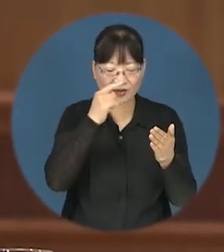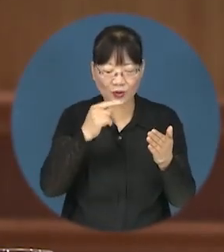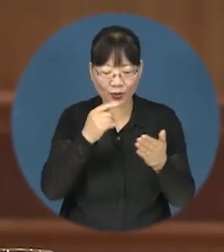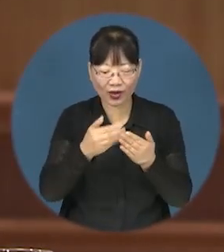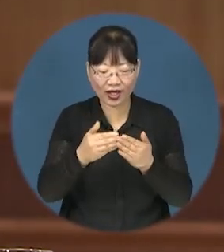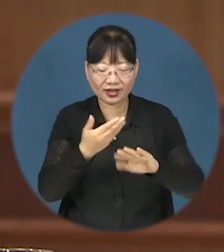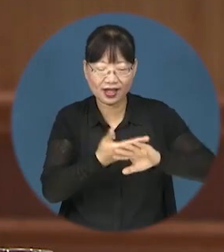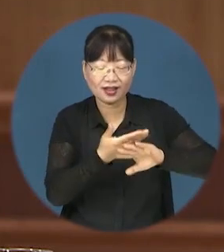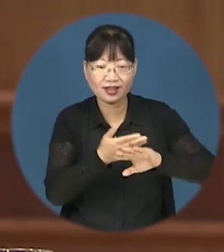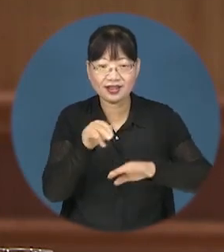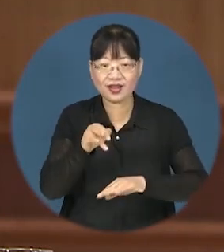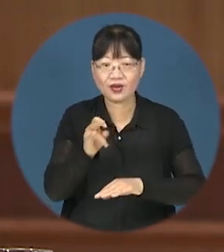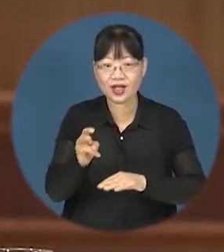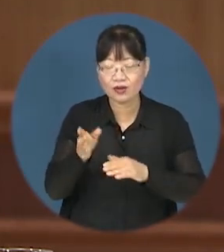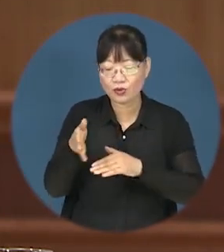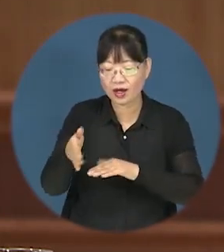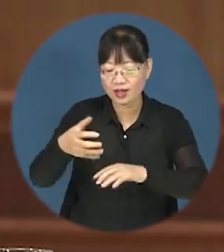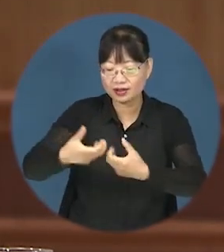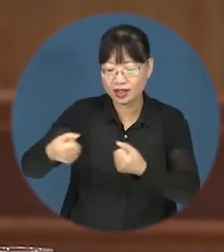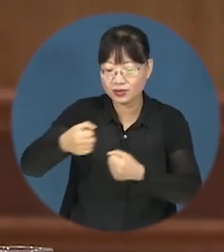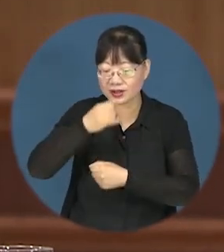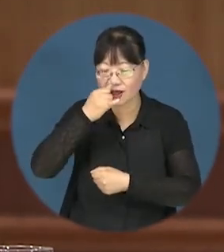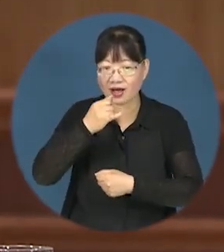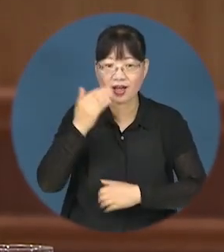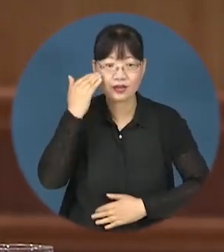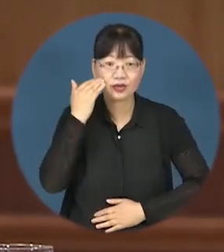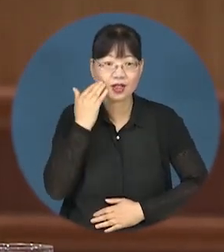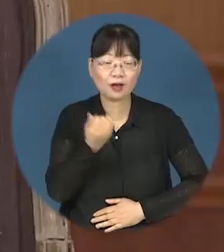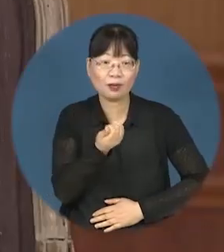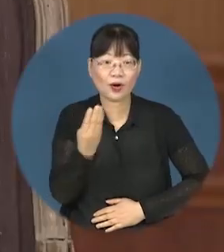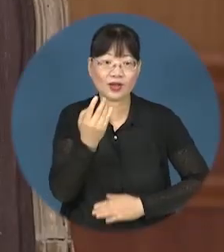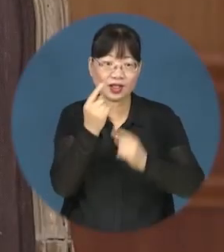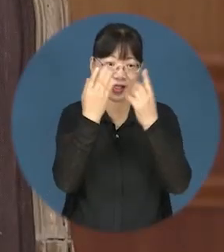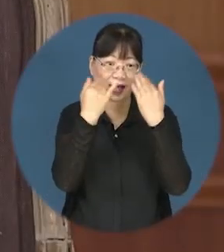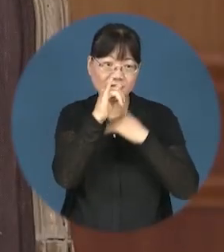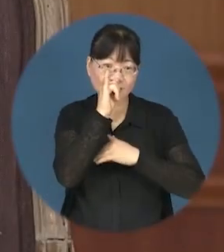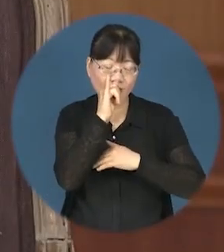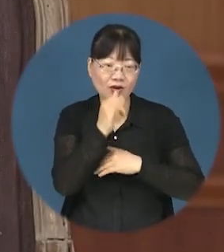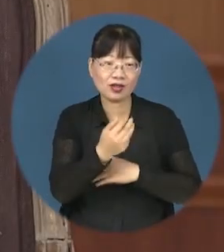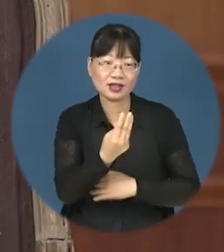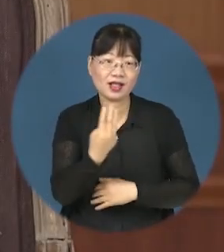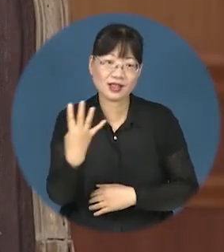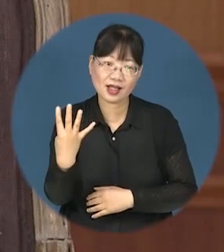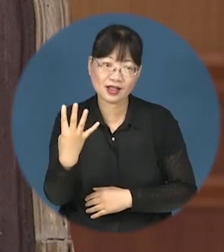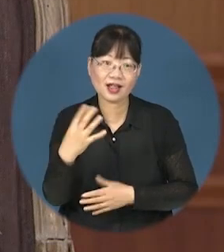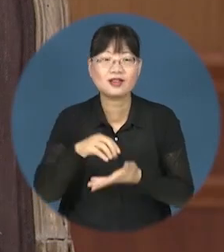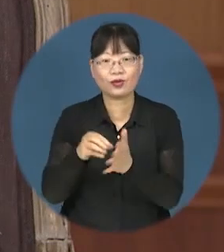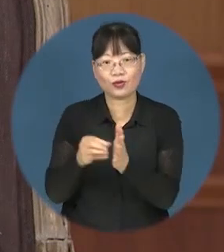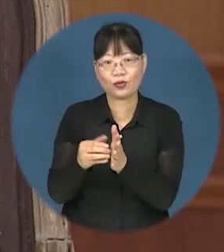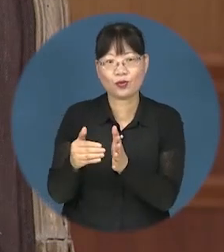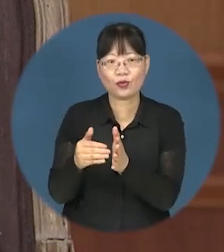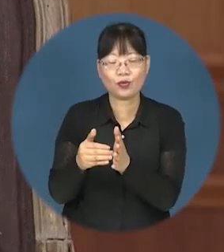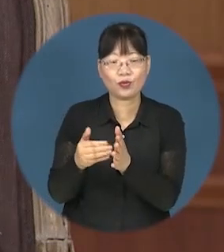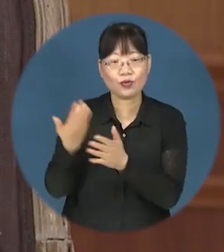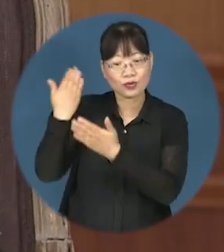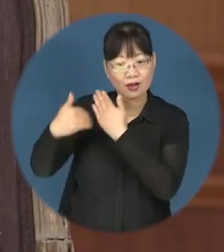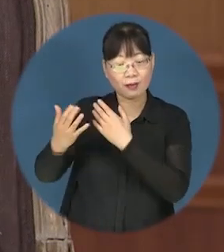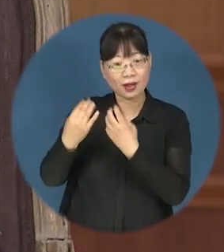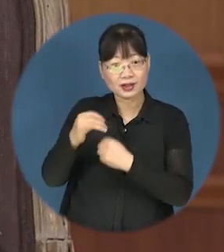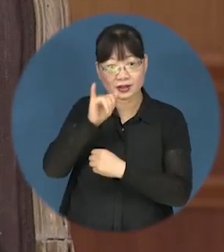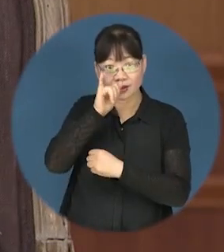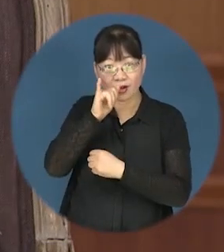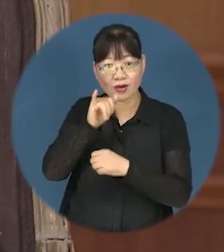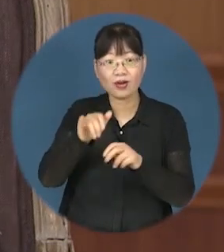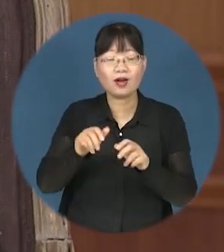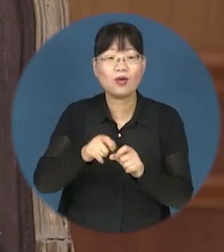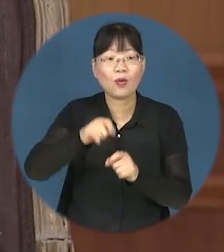예뻐해 있어요 4 우리나라에 몇 개 대학 정보를 어 지금은 1 3 4개 정도 밖에 없는것 같아요 점 시는 또 이 소스는 데드